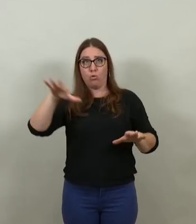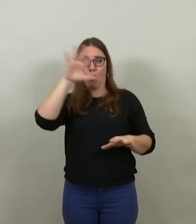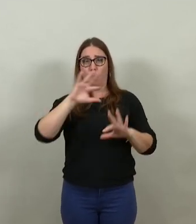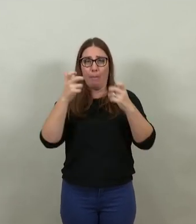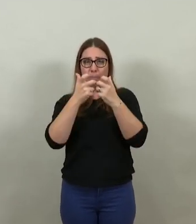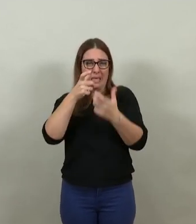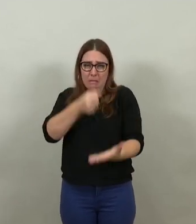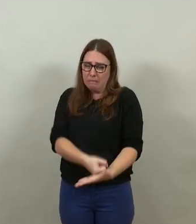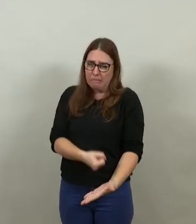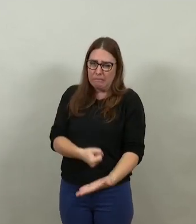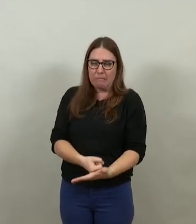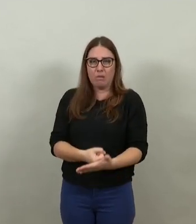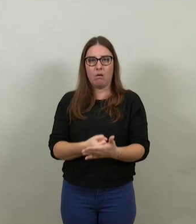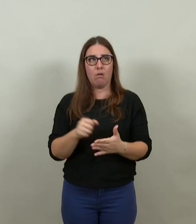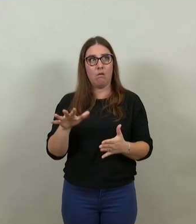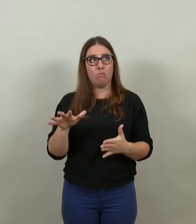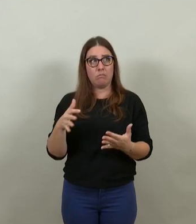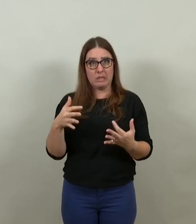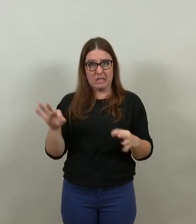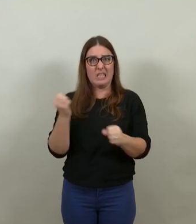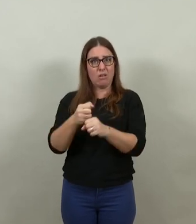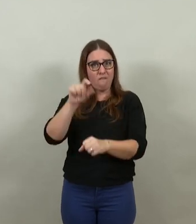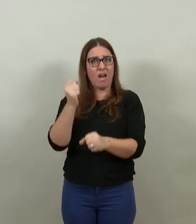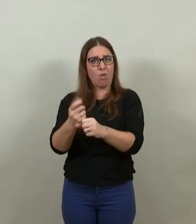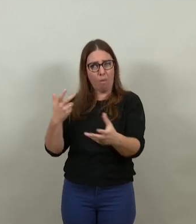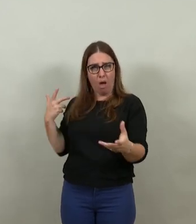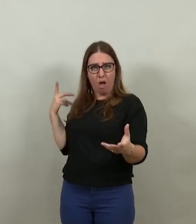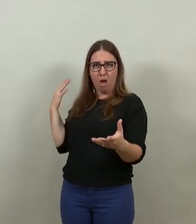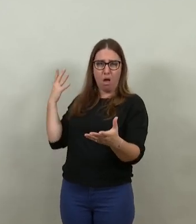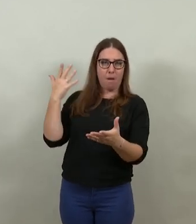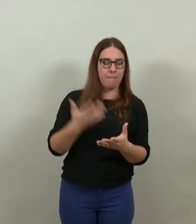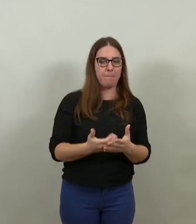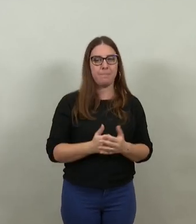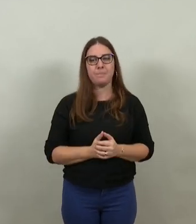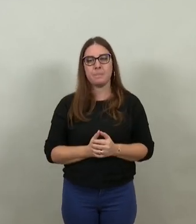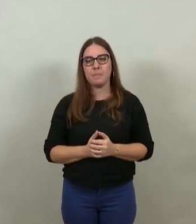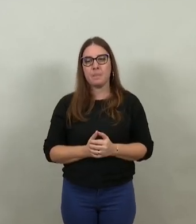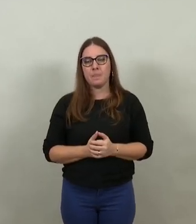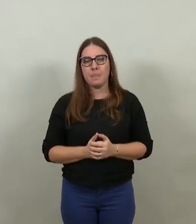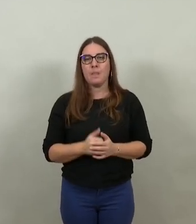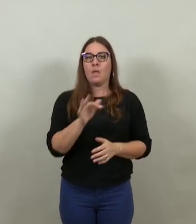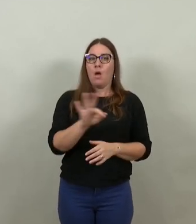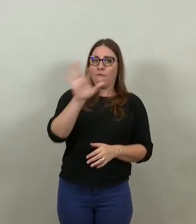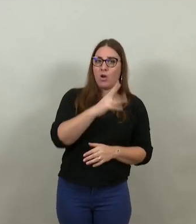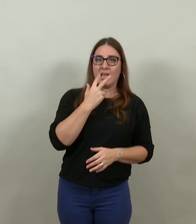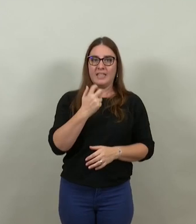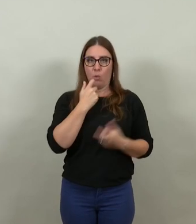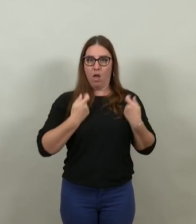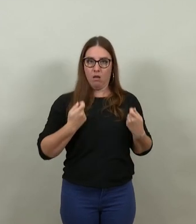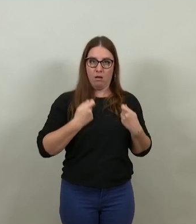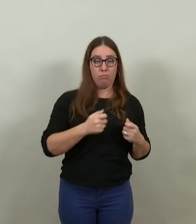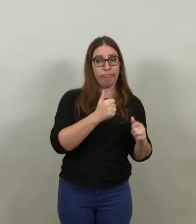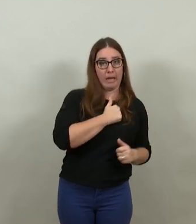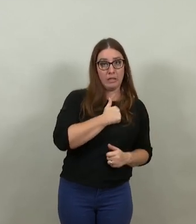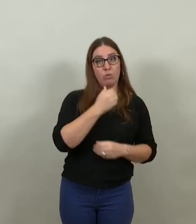ceci depuis des dizaines d'années pardon les consommateurs français particuliers et